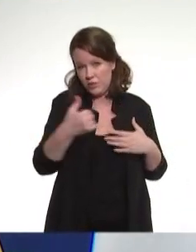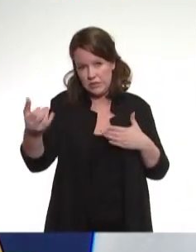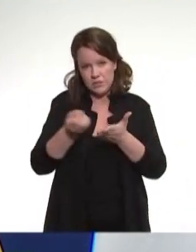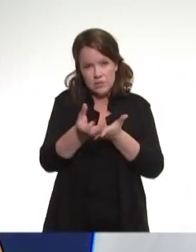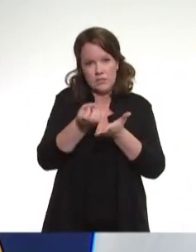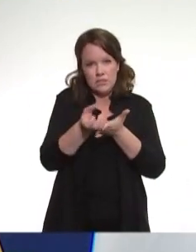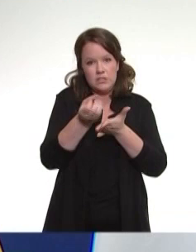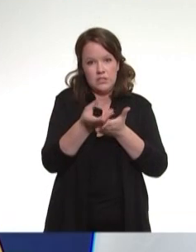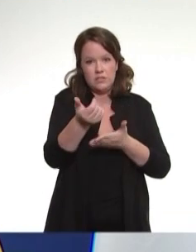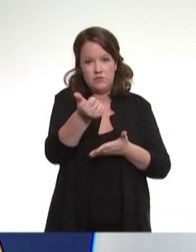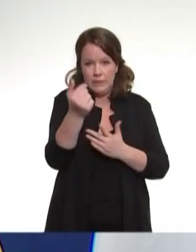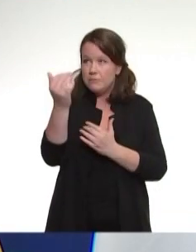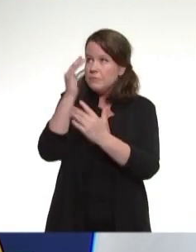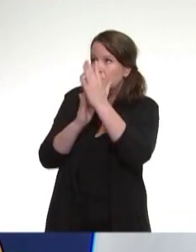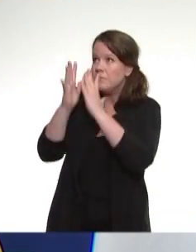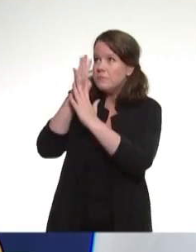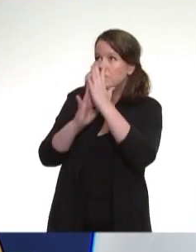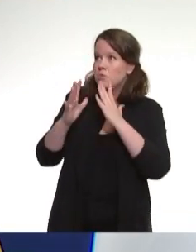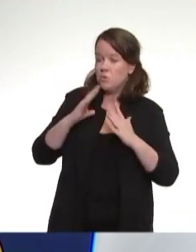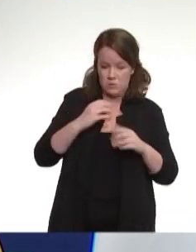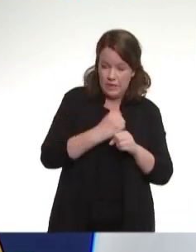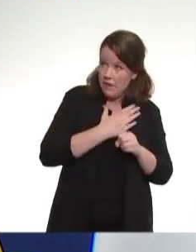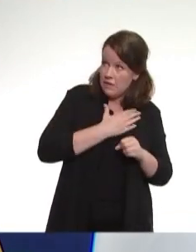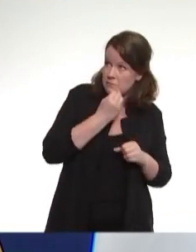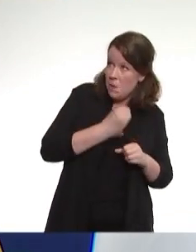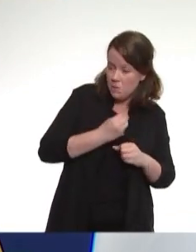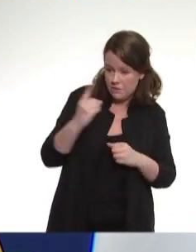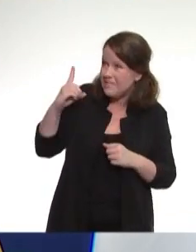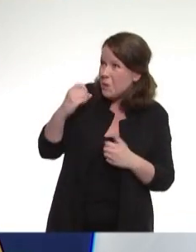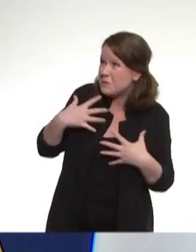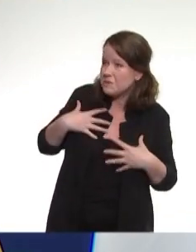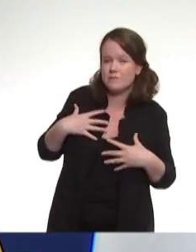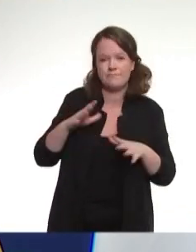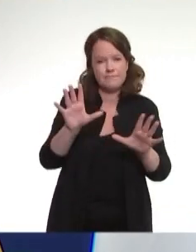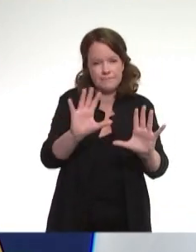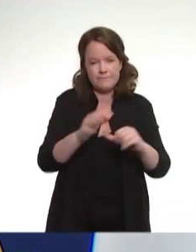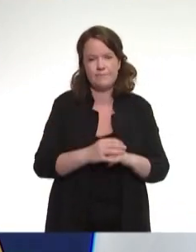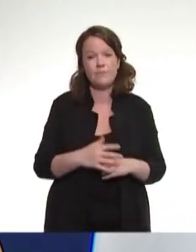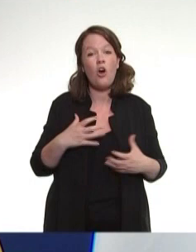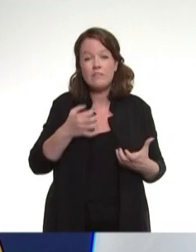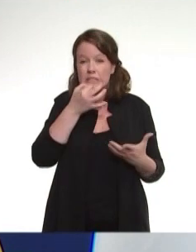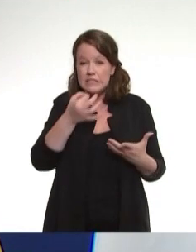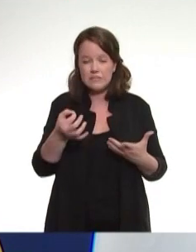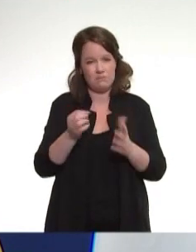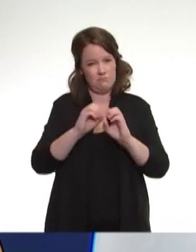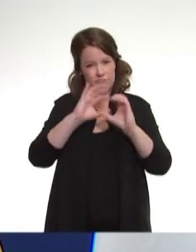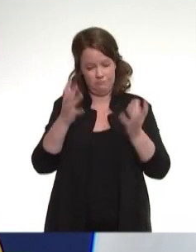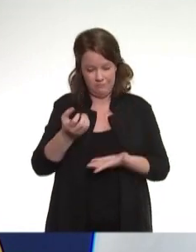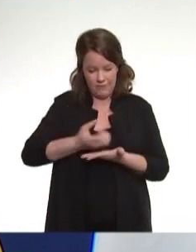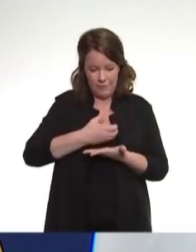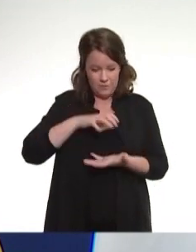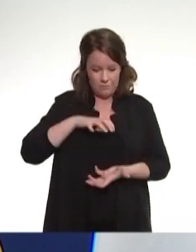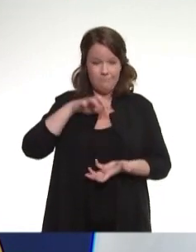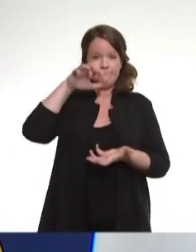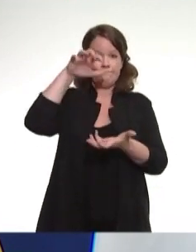la peur du virus et la peur de perdre l'emploi l'idée n'est pas de rendre les gens que j'aime l'idée d'armer les gens de connaissances et d'outils pour lutter avec efficacité contre